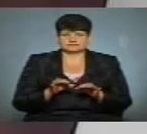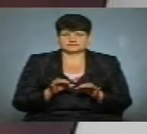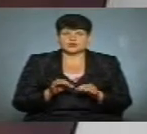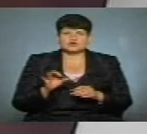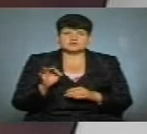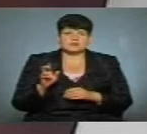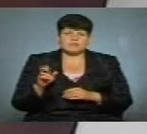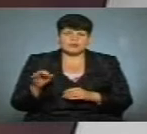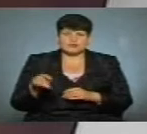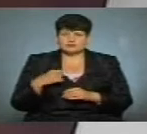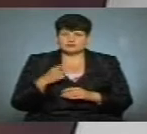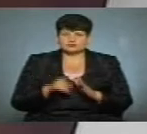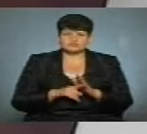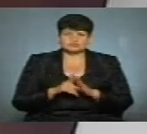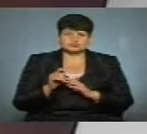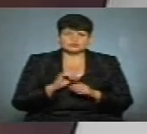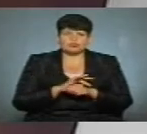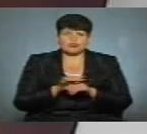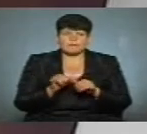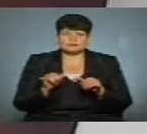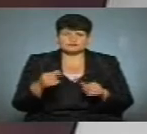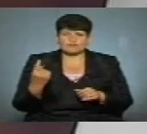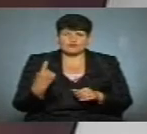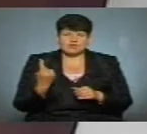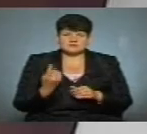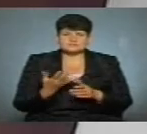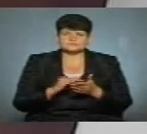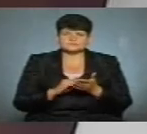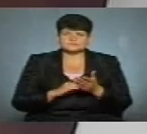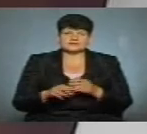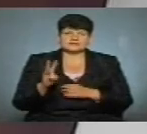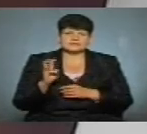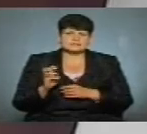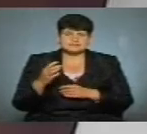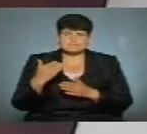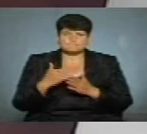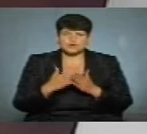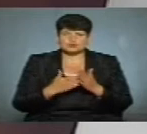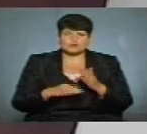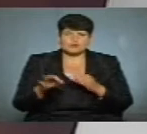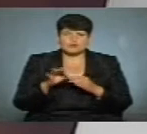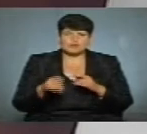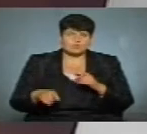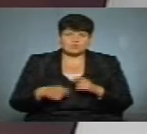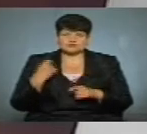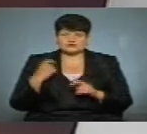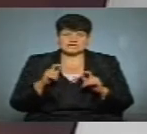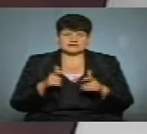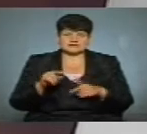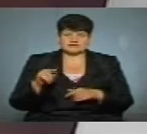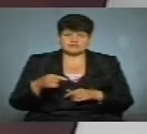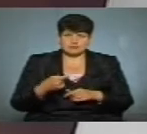Олександр Богомол каже, з початку пандемії в області поліцейські склали понад 300 протоколів про порушення карантинних